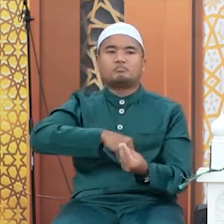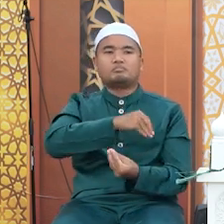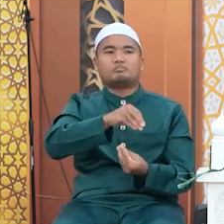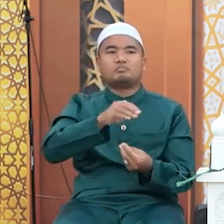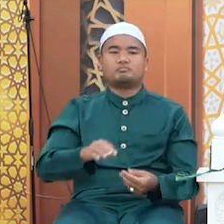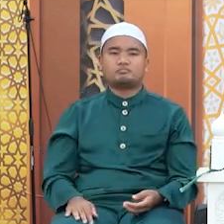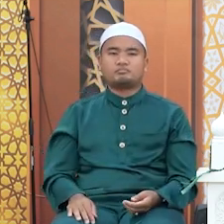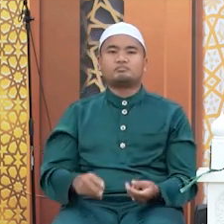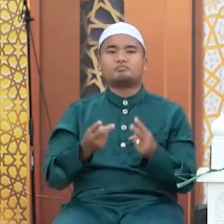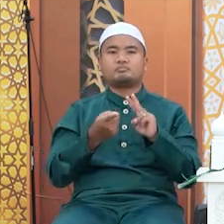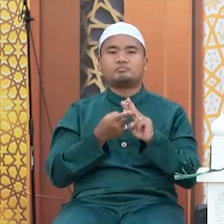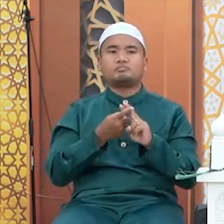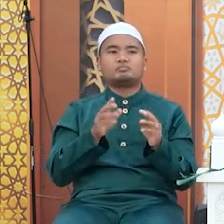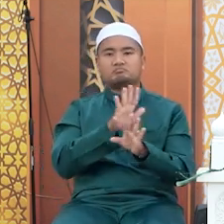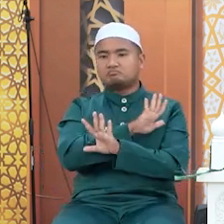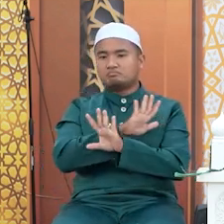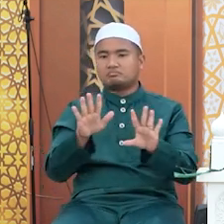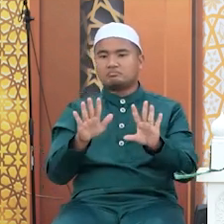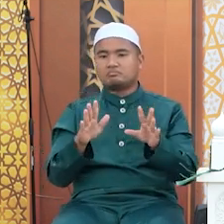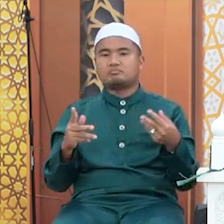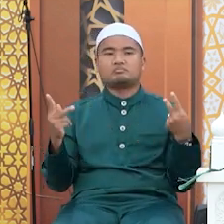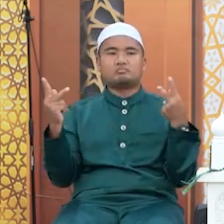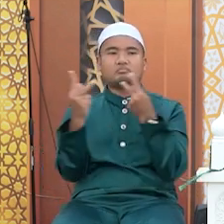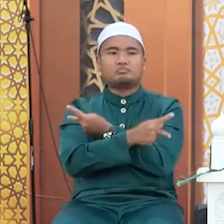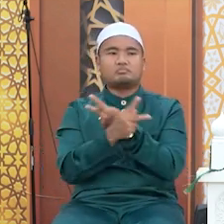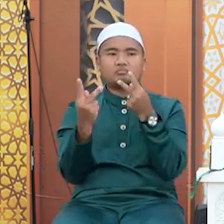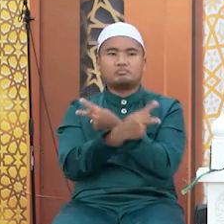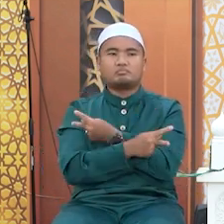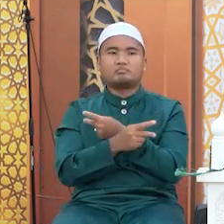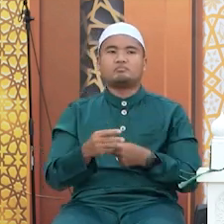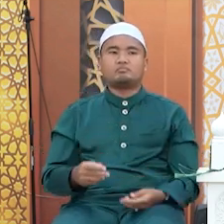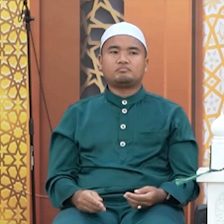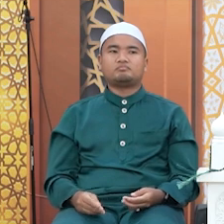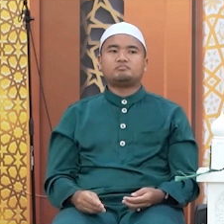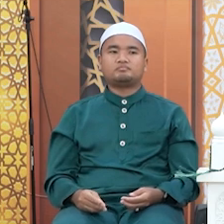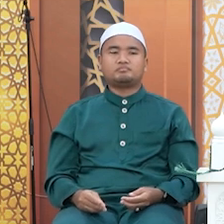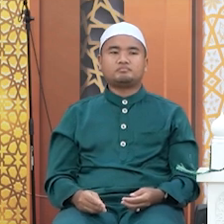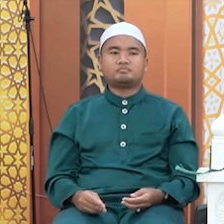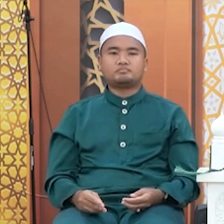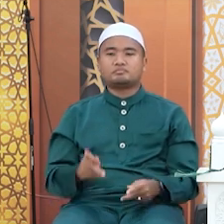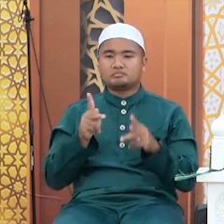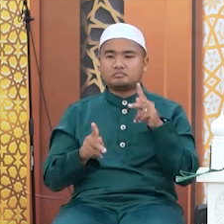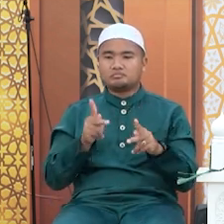Tak ada perang, aman perjalanan. Kalau perang sana perang sini, nak pergi macam mana Mekah?